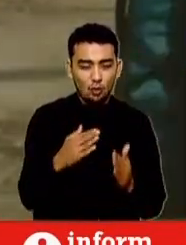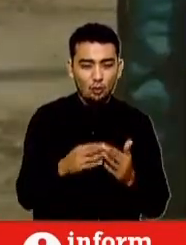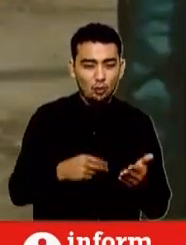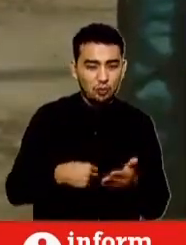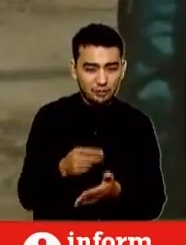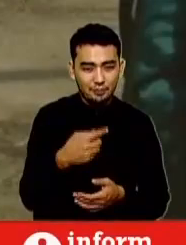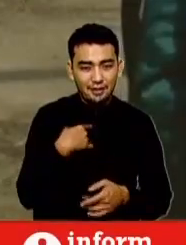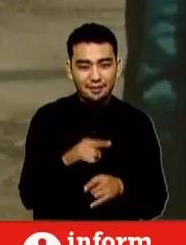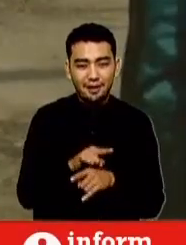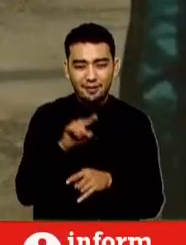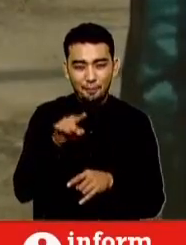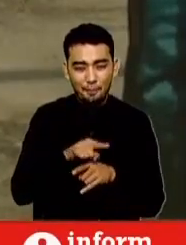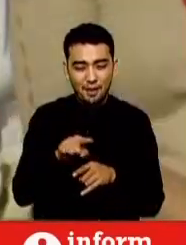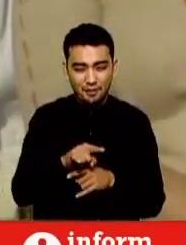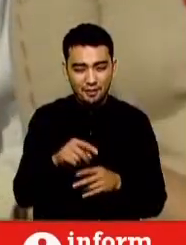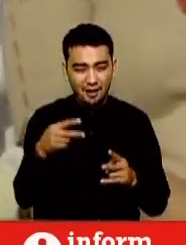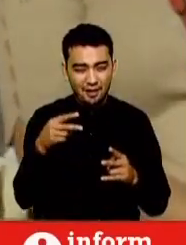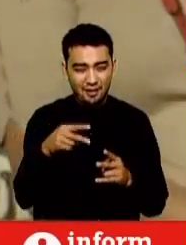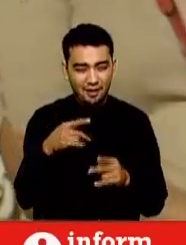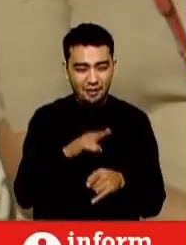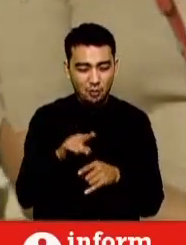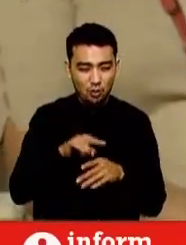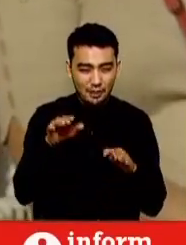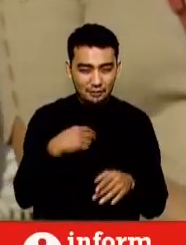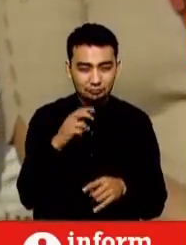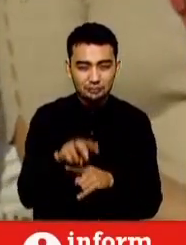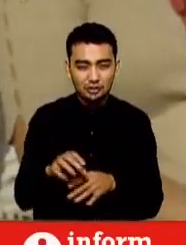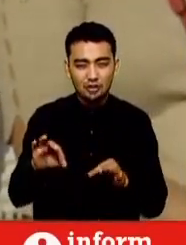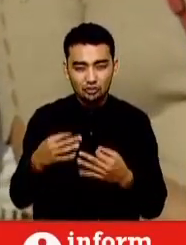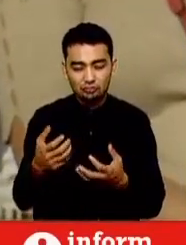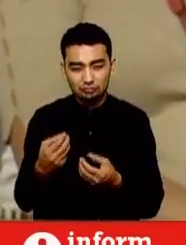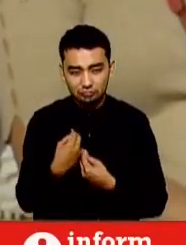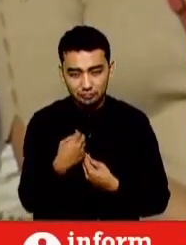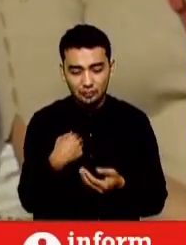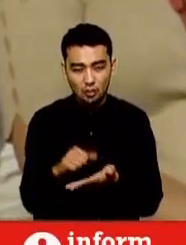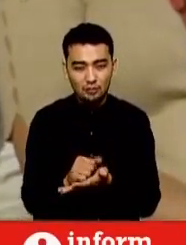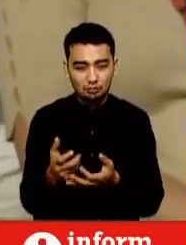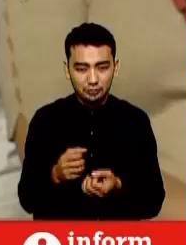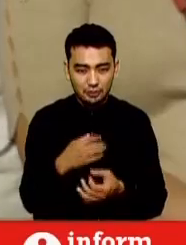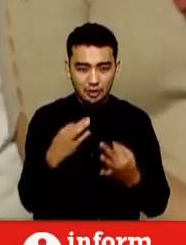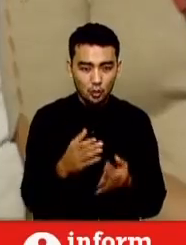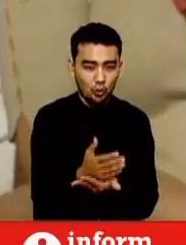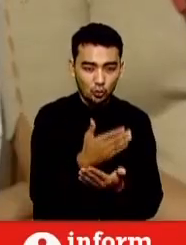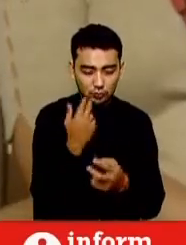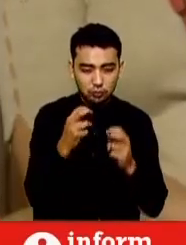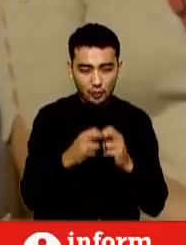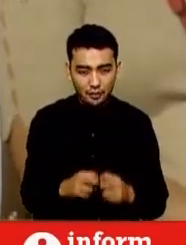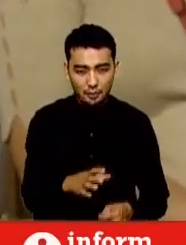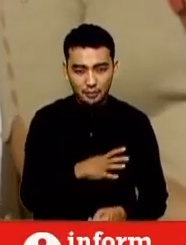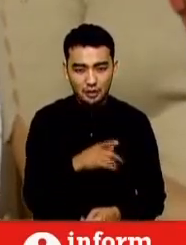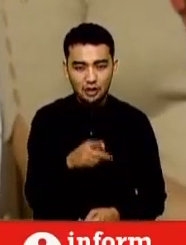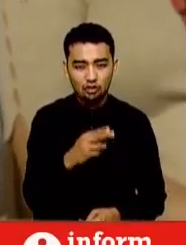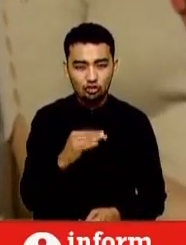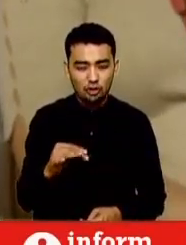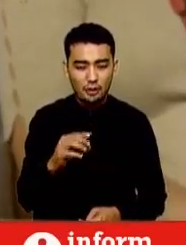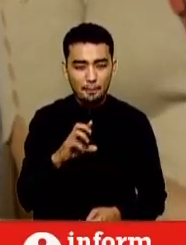тіпті әуежайдан да рұқсат алған екен. Біз үйді сатып алған кезде G1 санатында болатын. Яғни мұнда 3